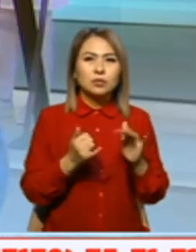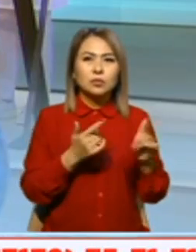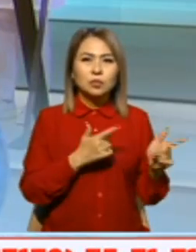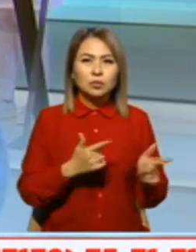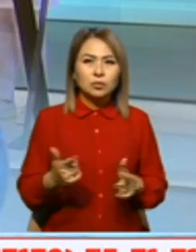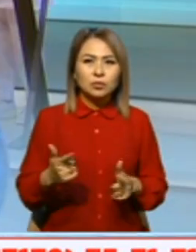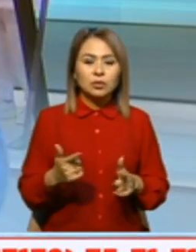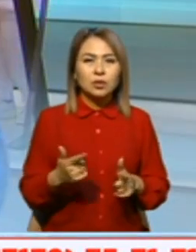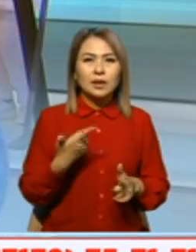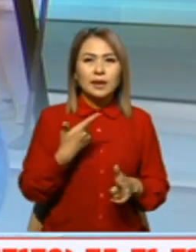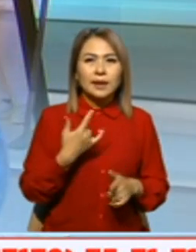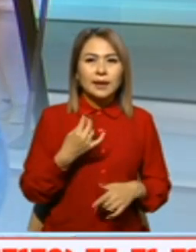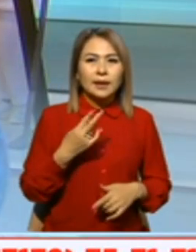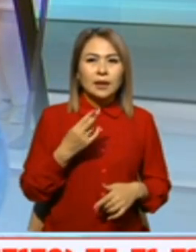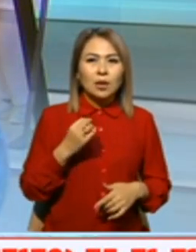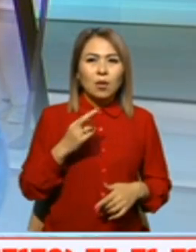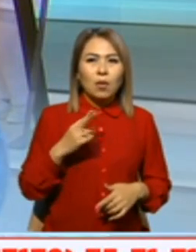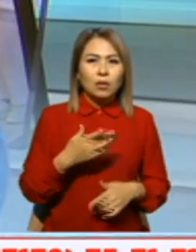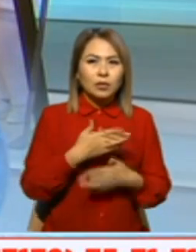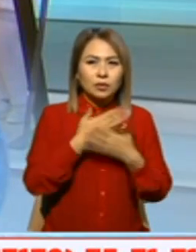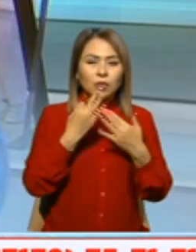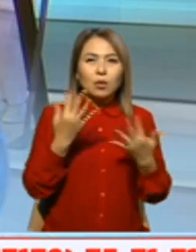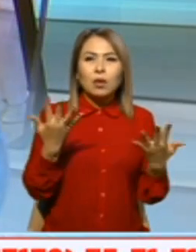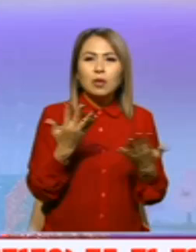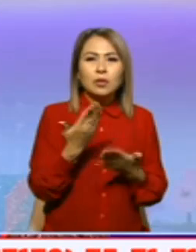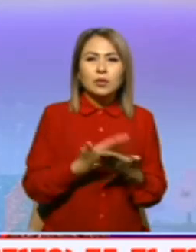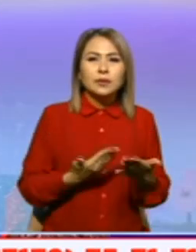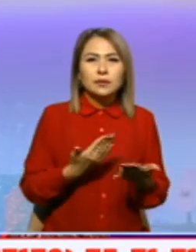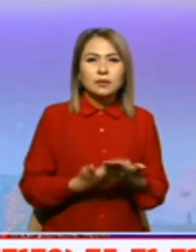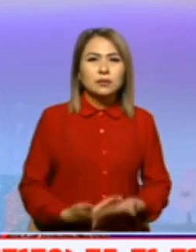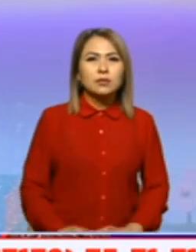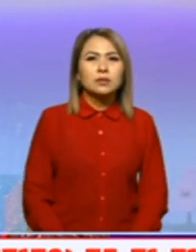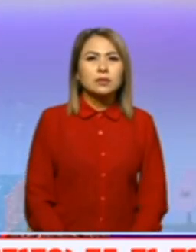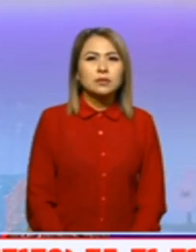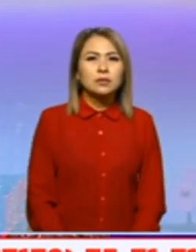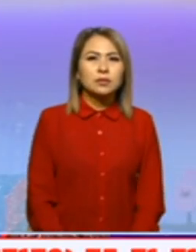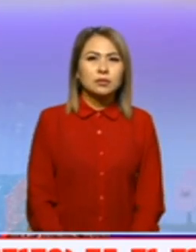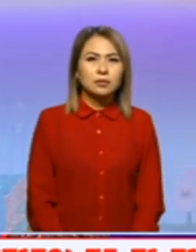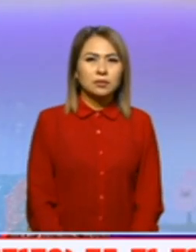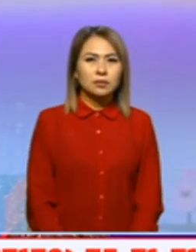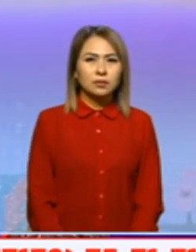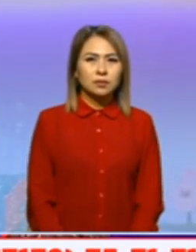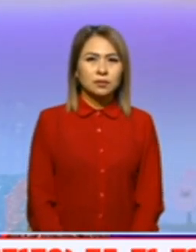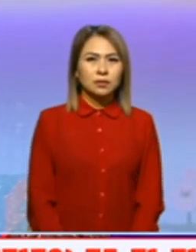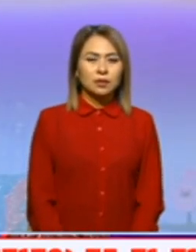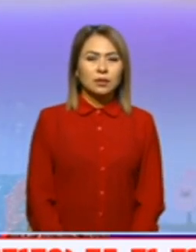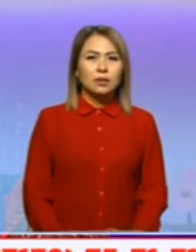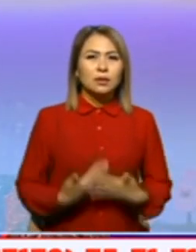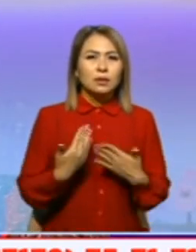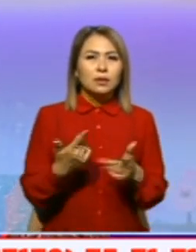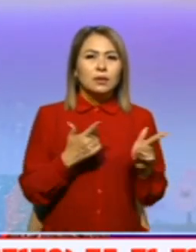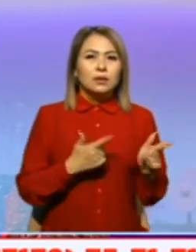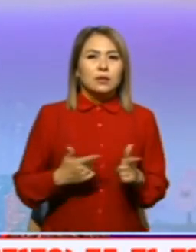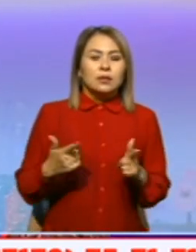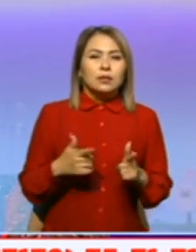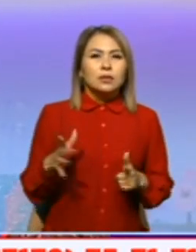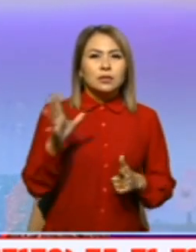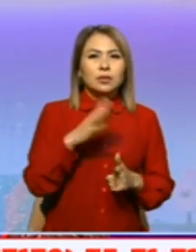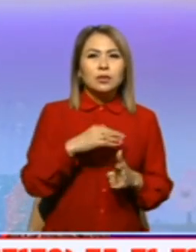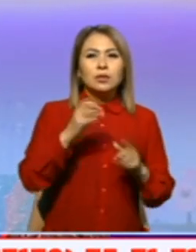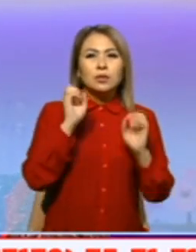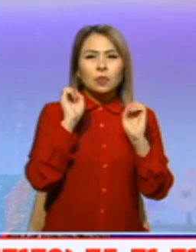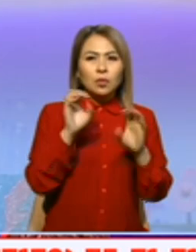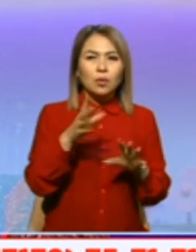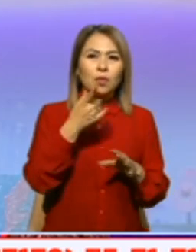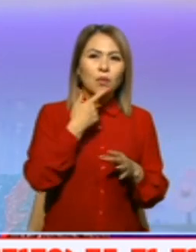студияда гинеколог жоқ, бірақ дегенмен де қандай кеңес бересіздер? Енді біріншіден бұл кісінің жаңағы дайындалып бүкіл анализдарын